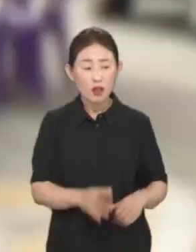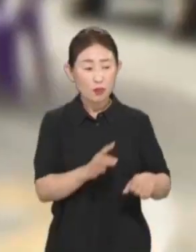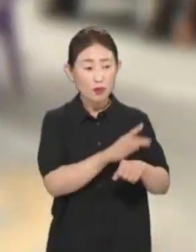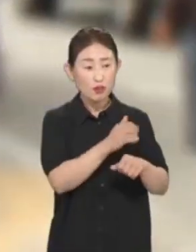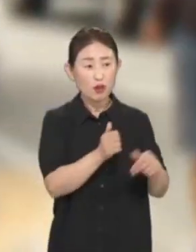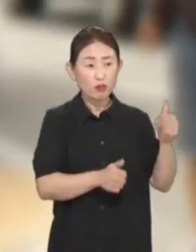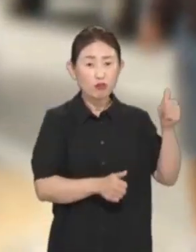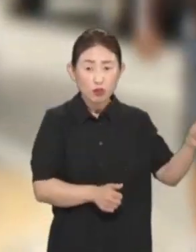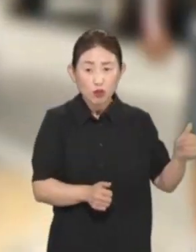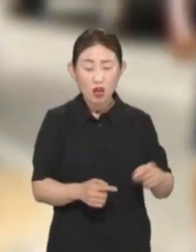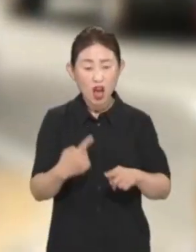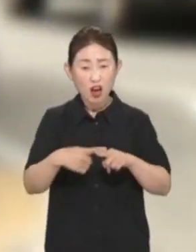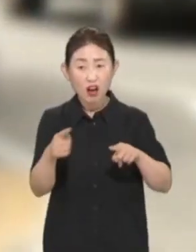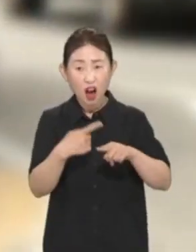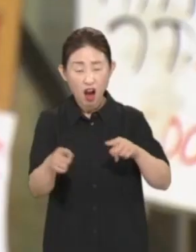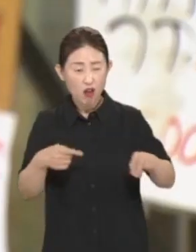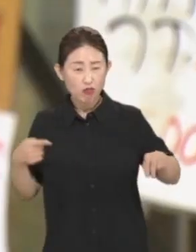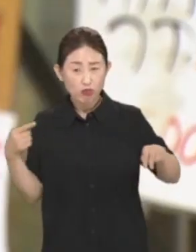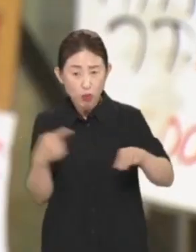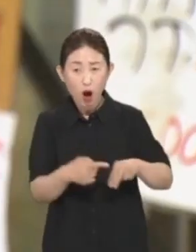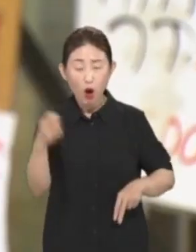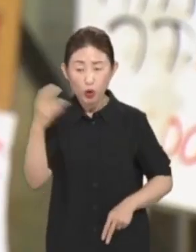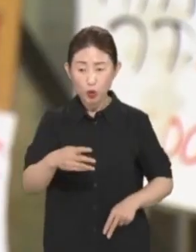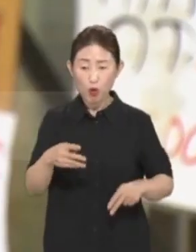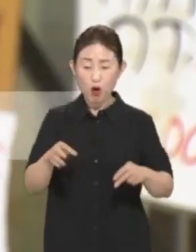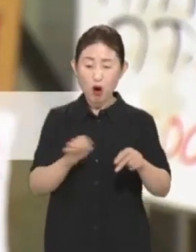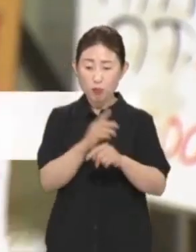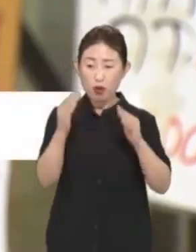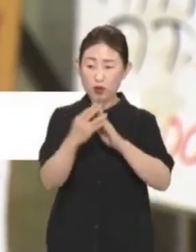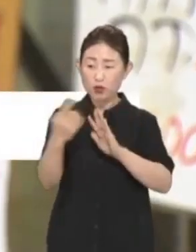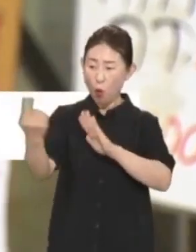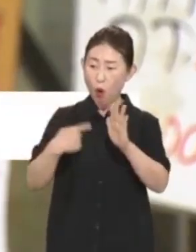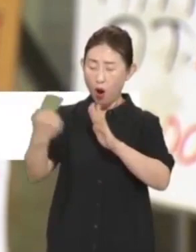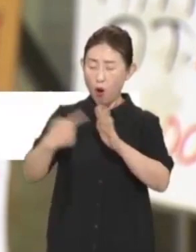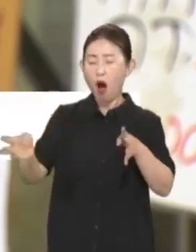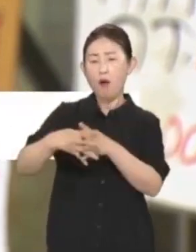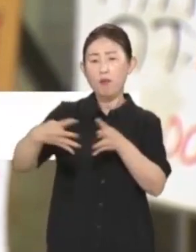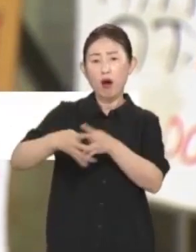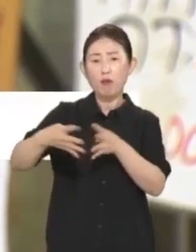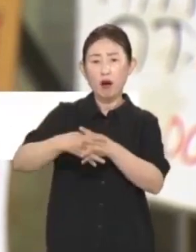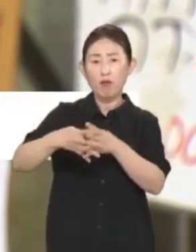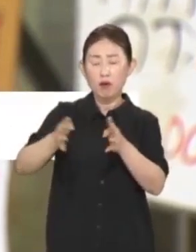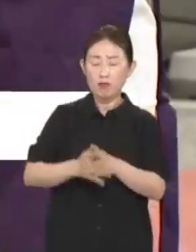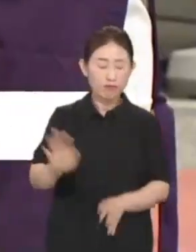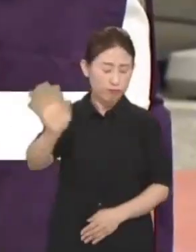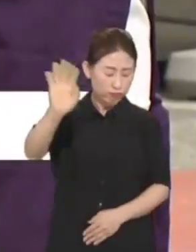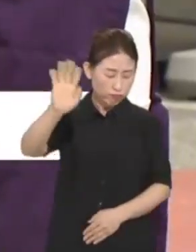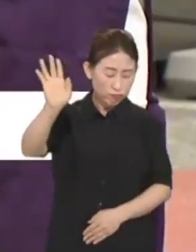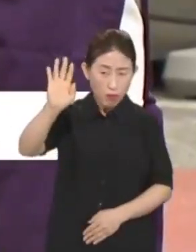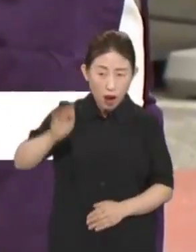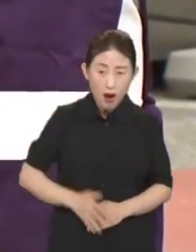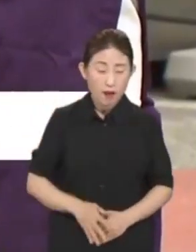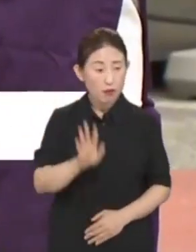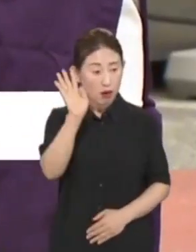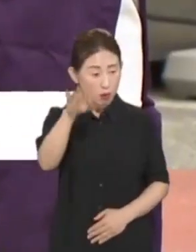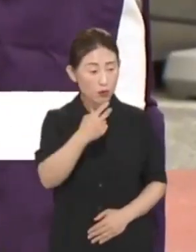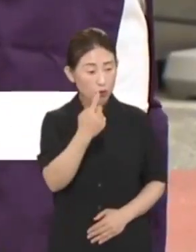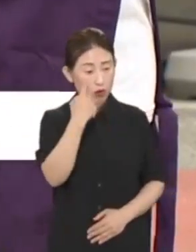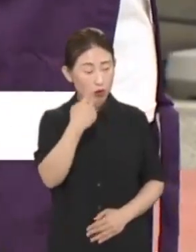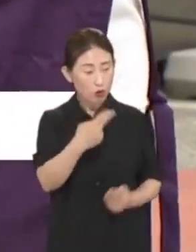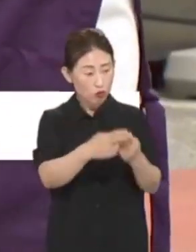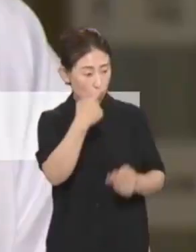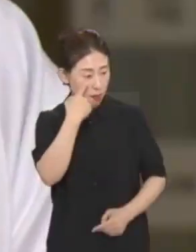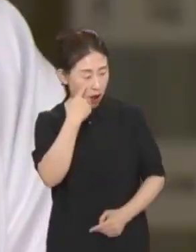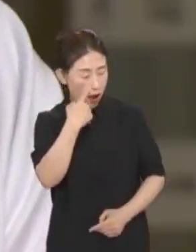편의점 업주는 이들이 흉기난동 이후 내 차례나 더 편의점을 찾아 합의를 요구했고이를 받아주지 않자 두고보자며 협박했다고